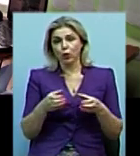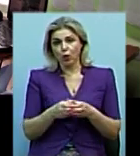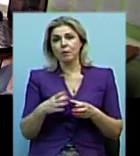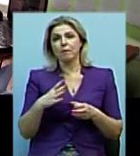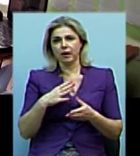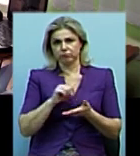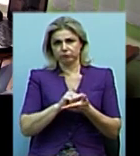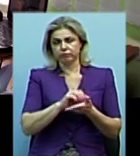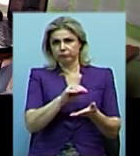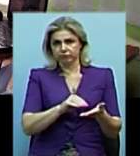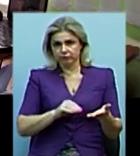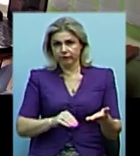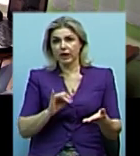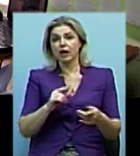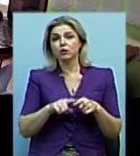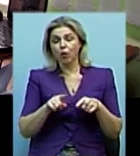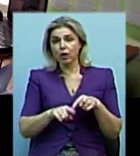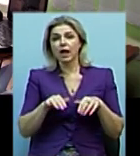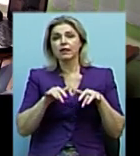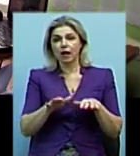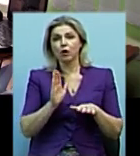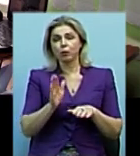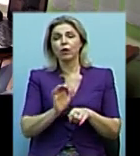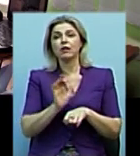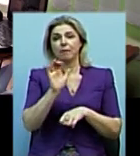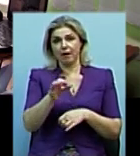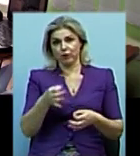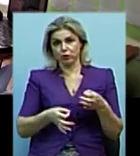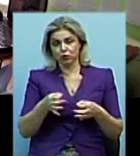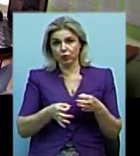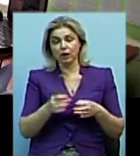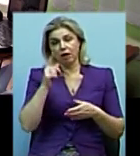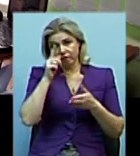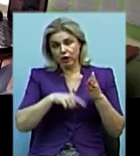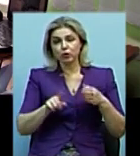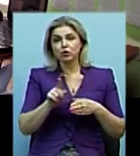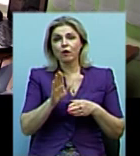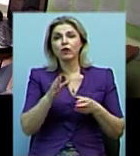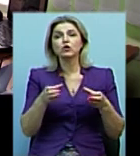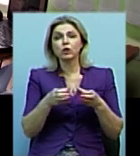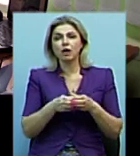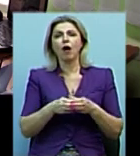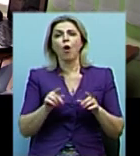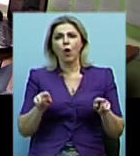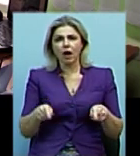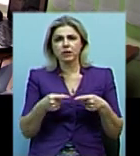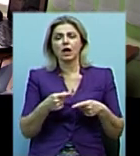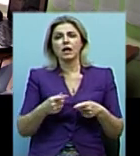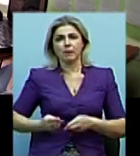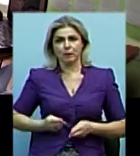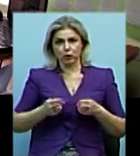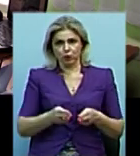була задокументована, і найближчим часом справа буде направлена до суду. Сподіваюся, що в складі організованої злочинної